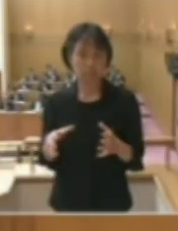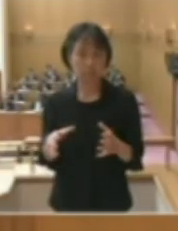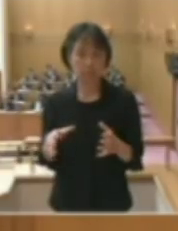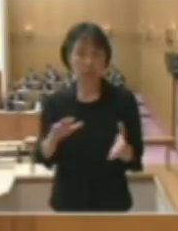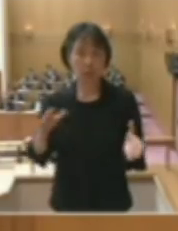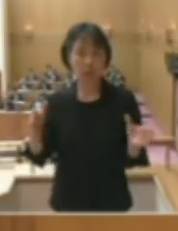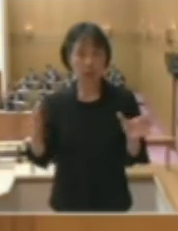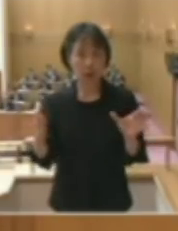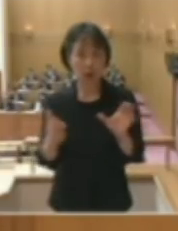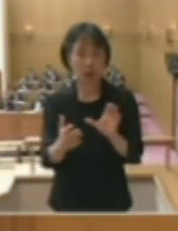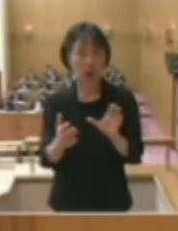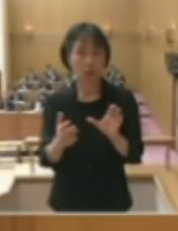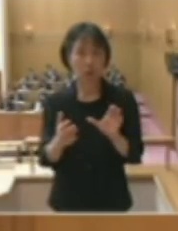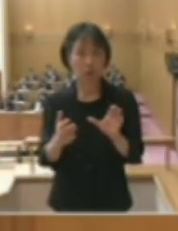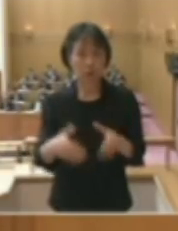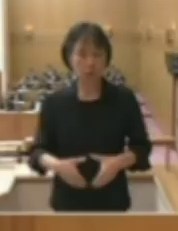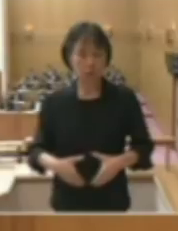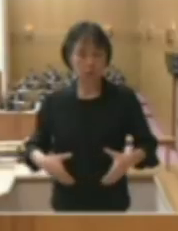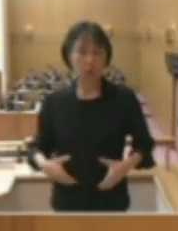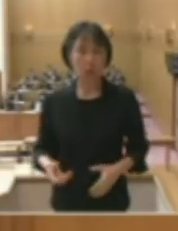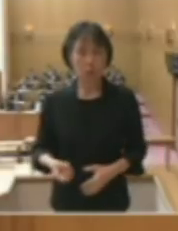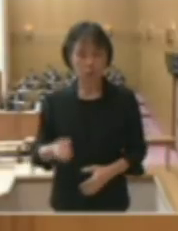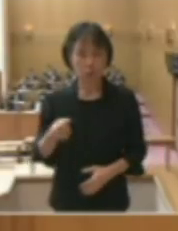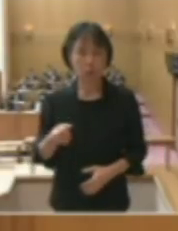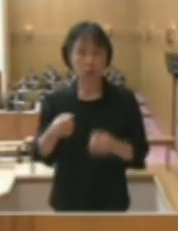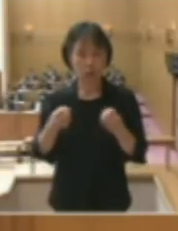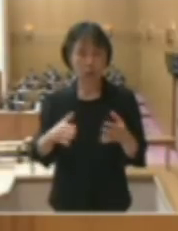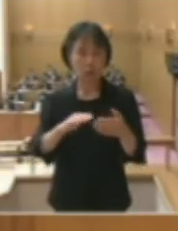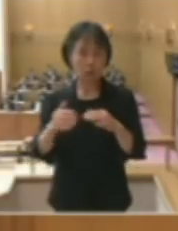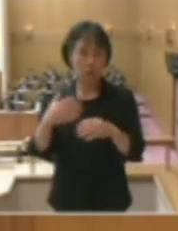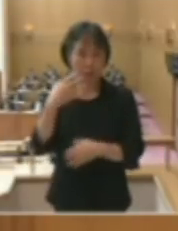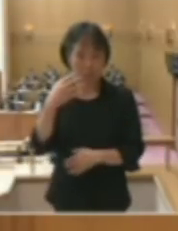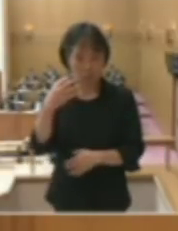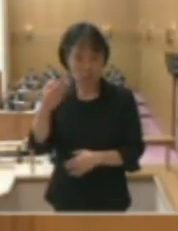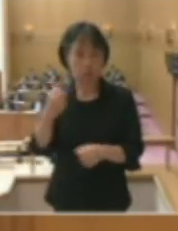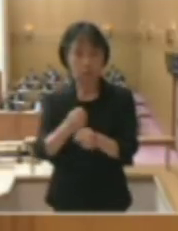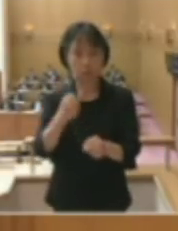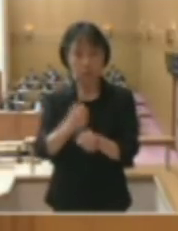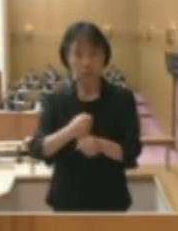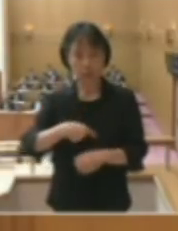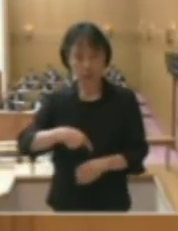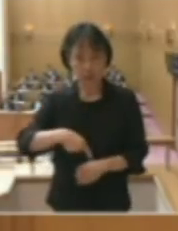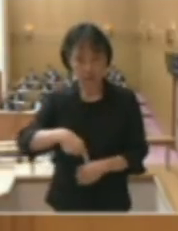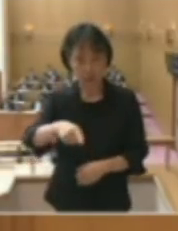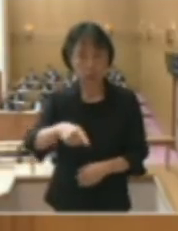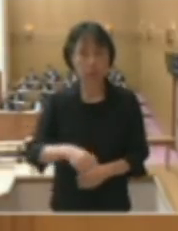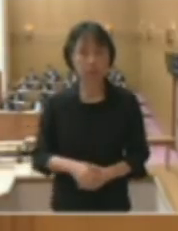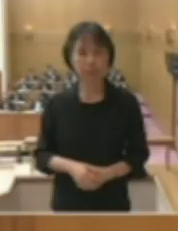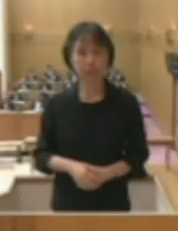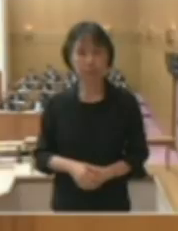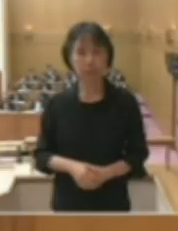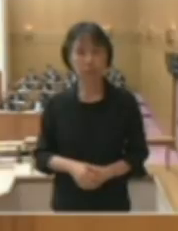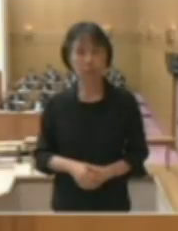勇気を持ち、新たな都市の魅力を創出してまいります。という